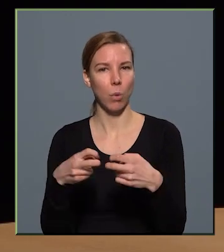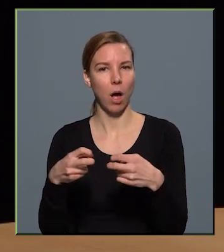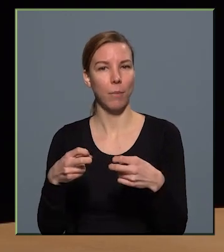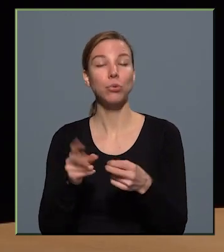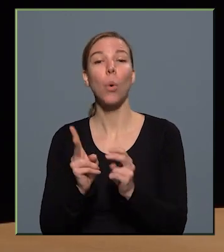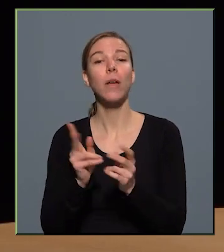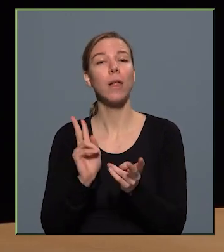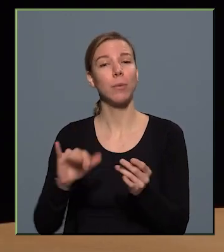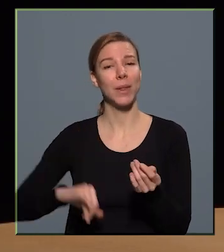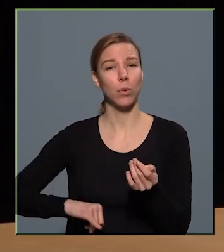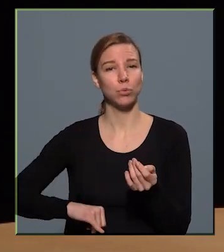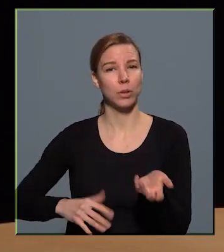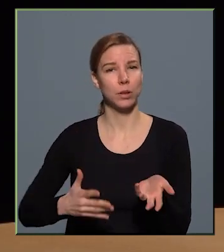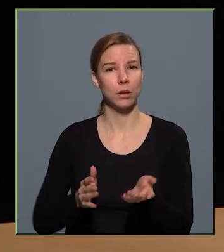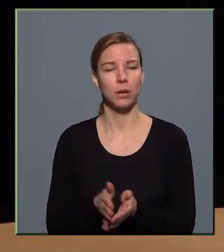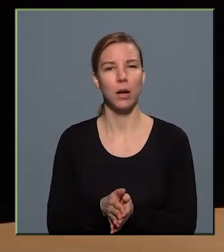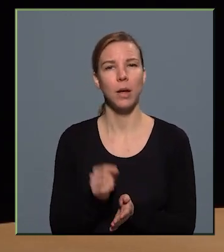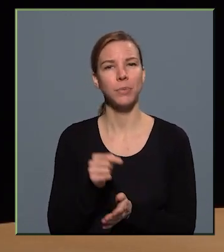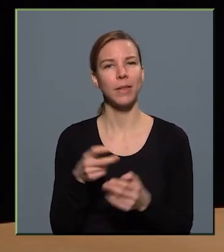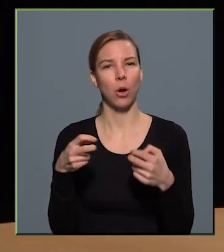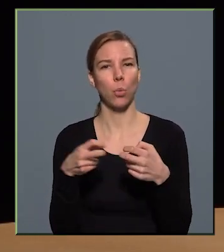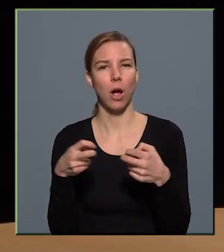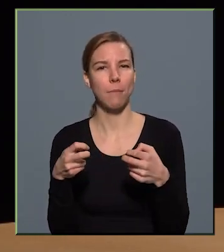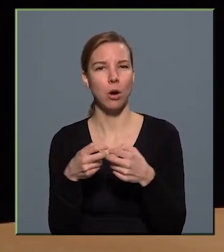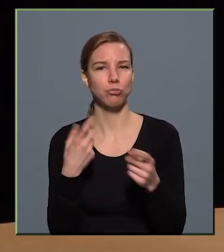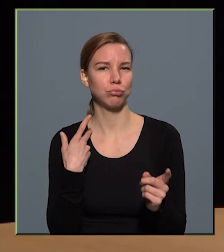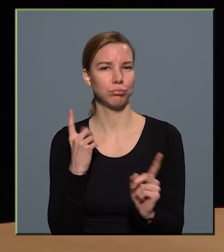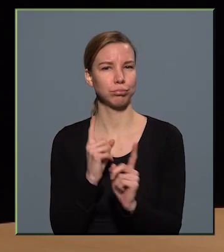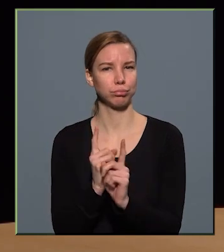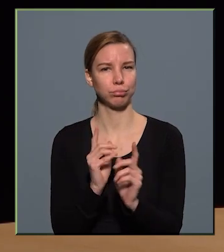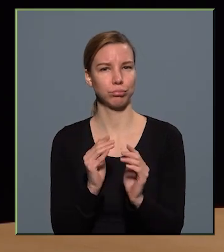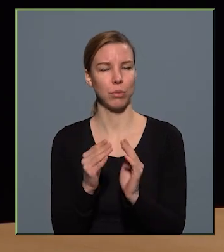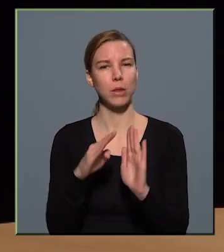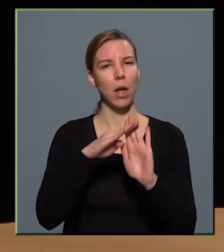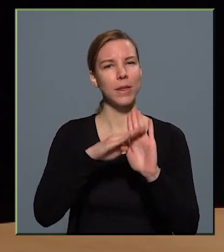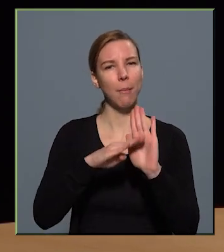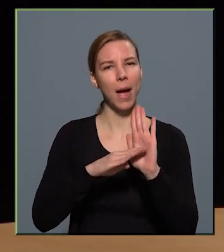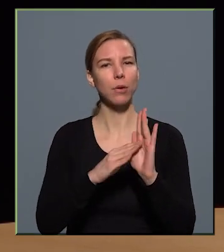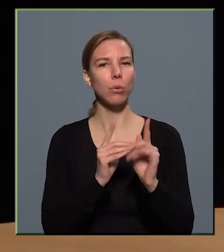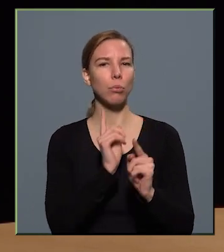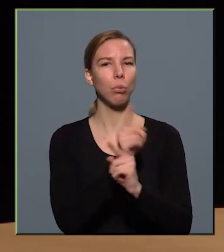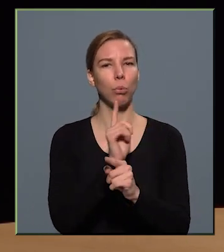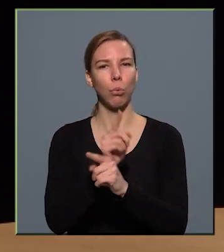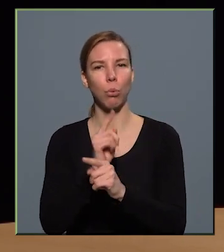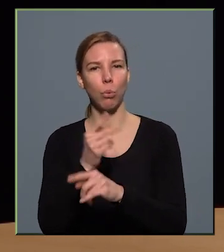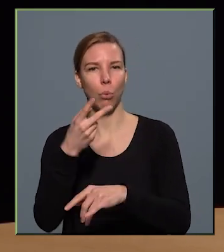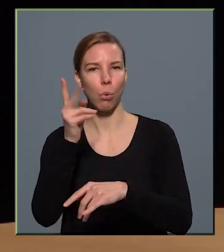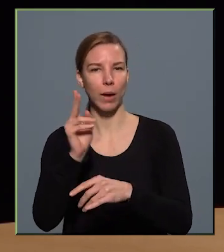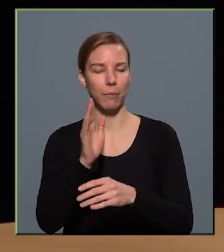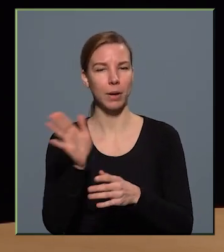villamos energiarendszerben. Tehát hogyan tartjuk fenn azt a rugalmasságot, azt a szabályozó képességet, hogy még egy ilyen szót